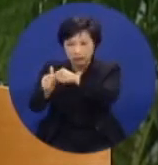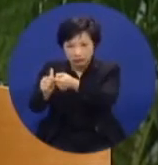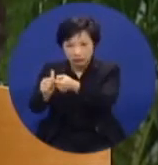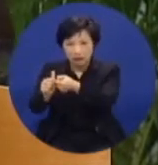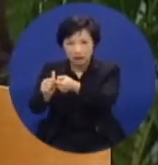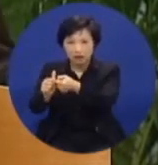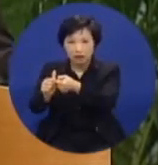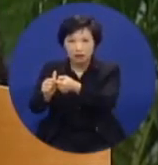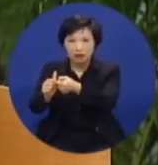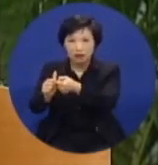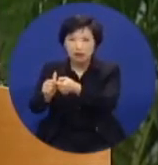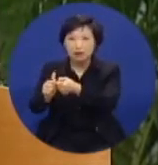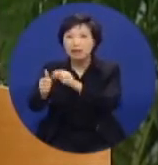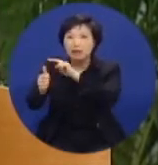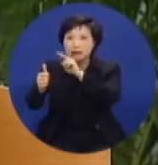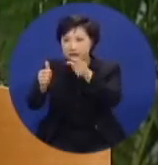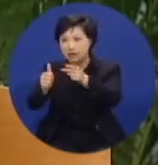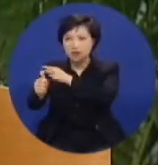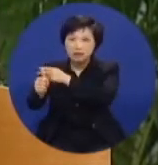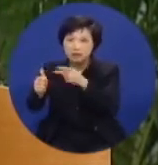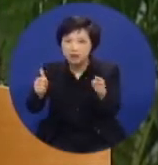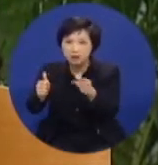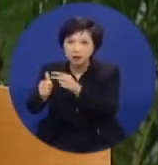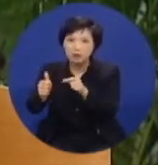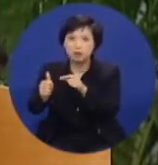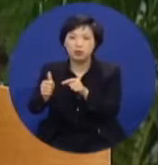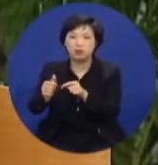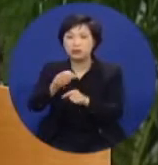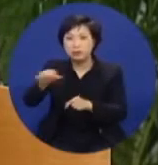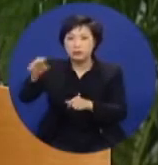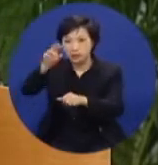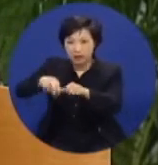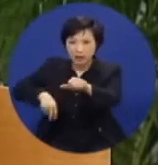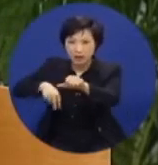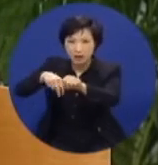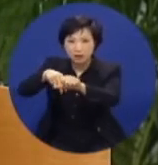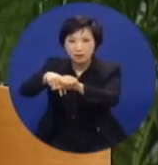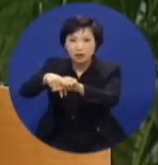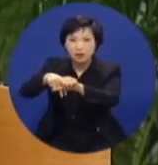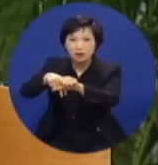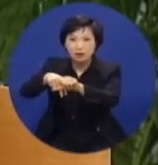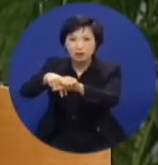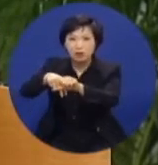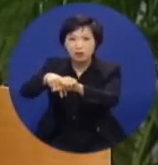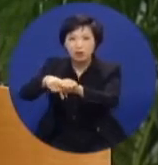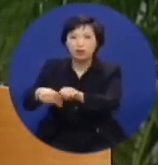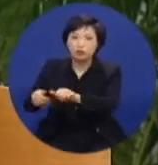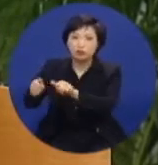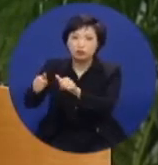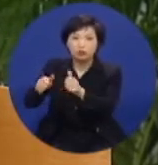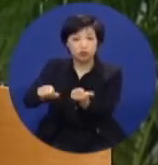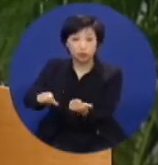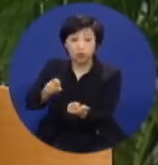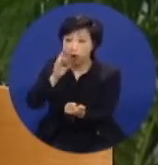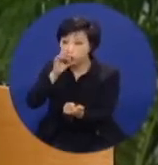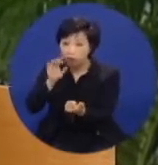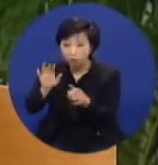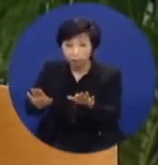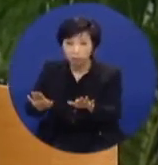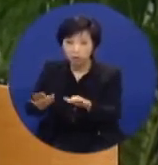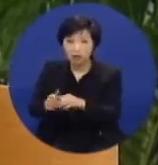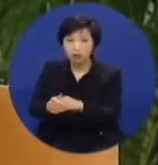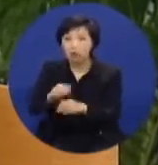봐주시고 채찍에 맞으시고 십자가에 달려 더 주고 손은 안 될 뿐이